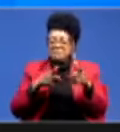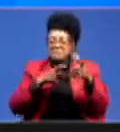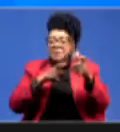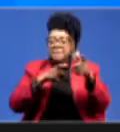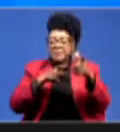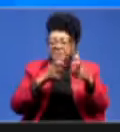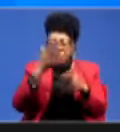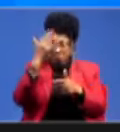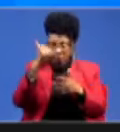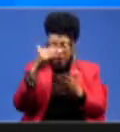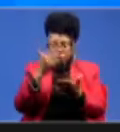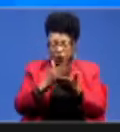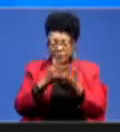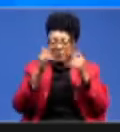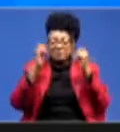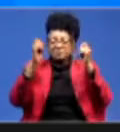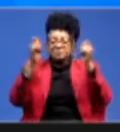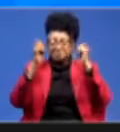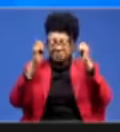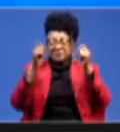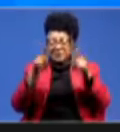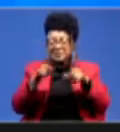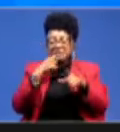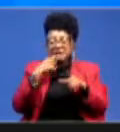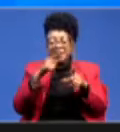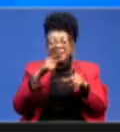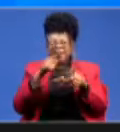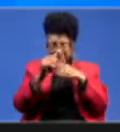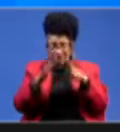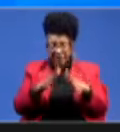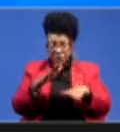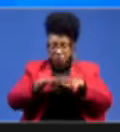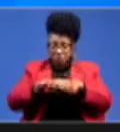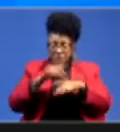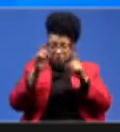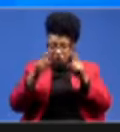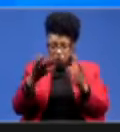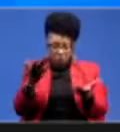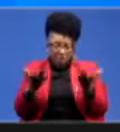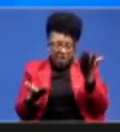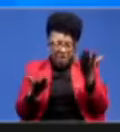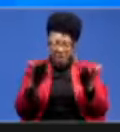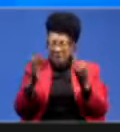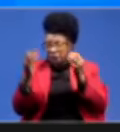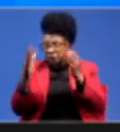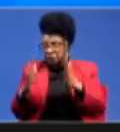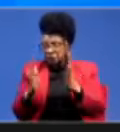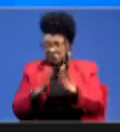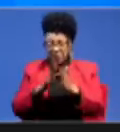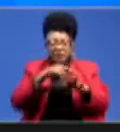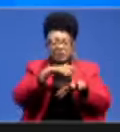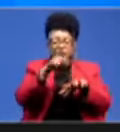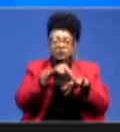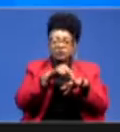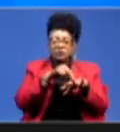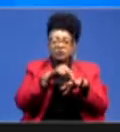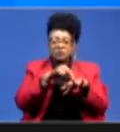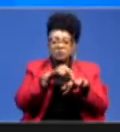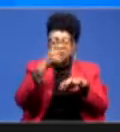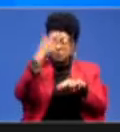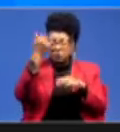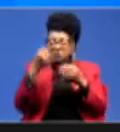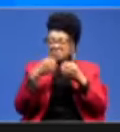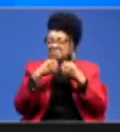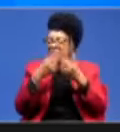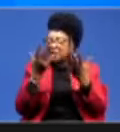mgomo wa walimu, akisema kuwa kama kiongozi ni vyema angeangalia maslahi ya walimu na ya taifa. Na kwa kuwa ni mambo mengi